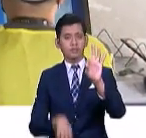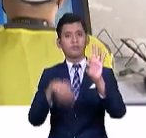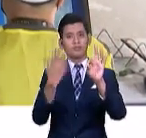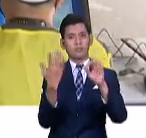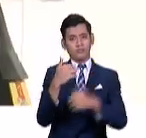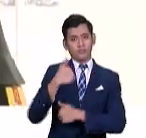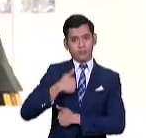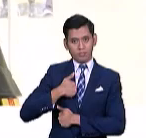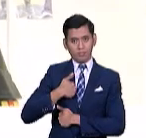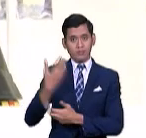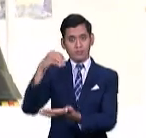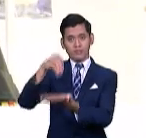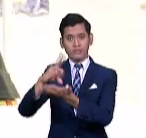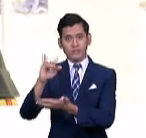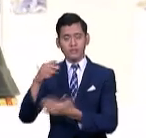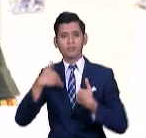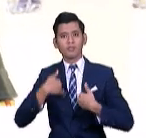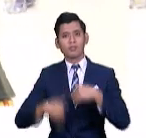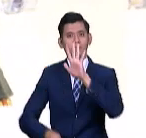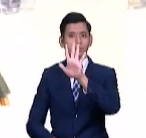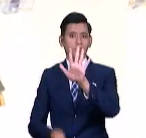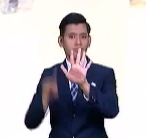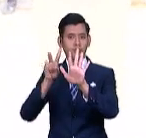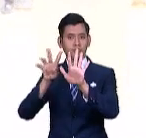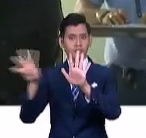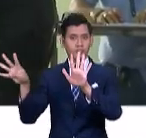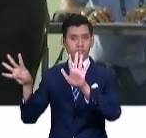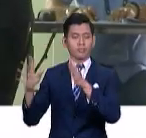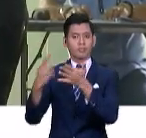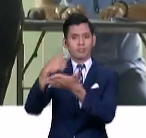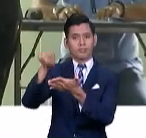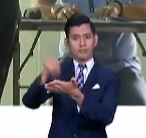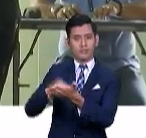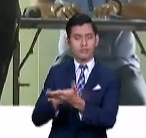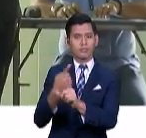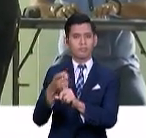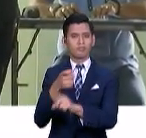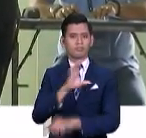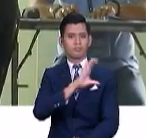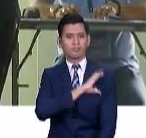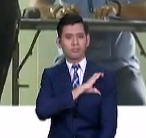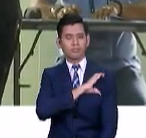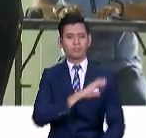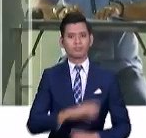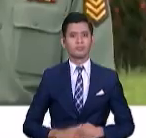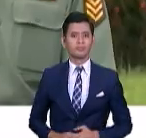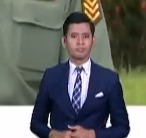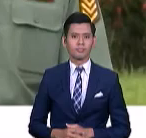Bagi DUN Sunardin, terdapat 524 pemilih berdaftar terdiri daripada polis.